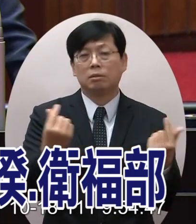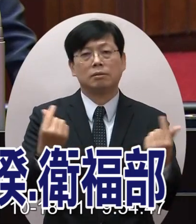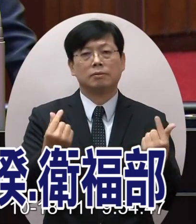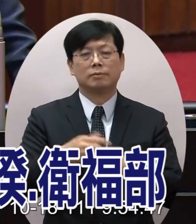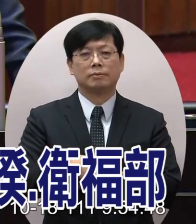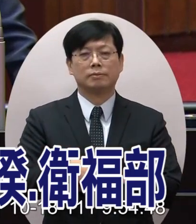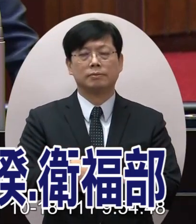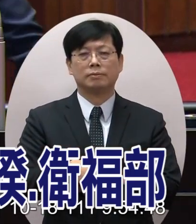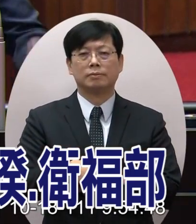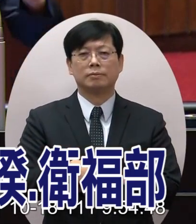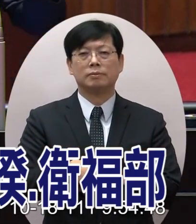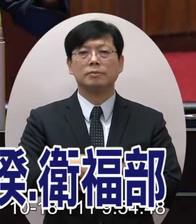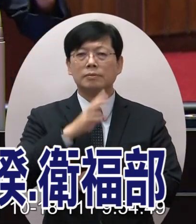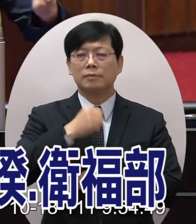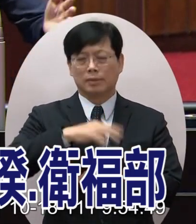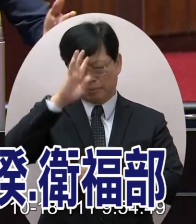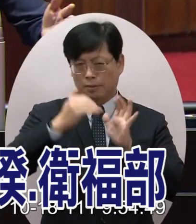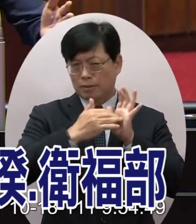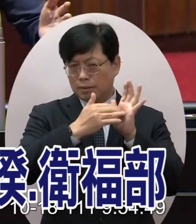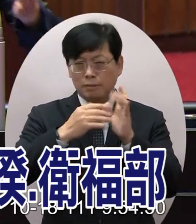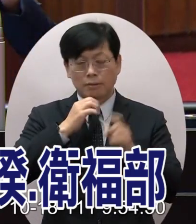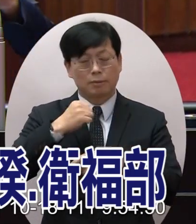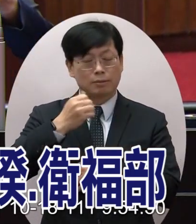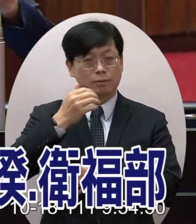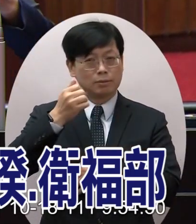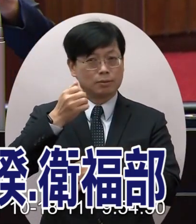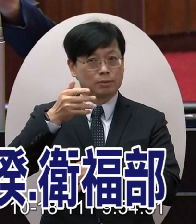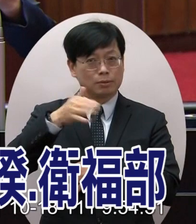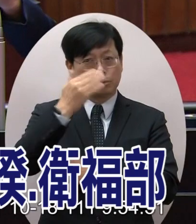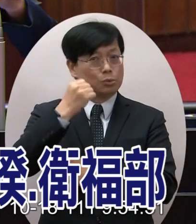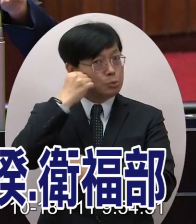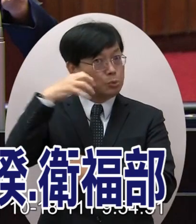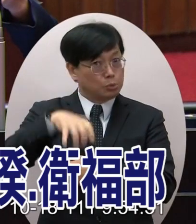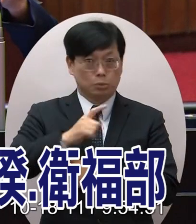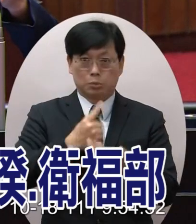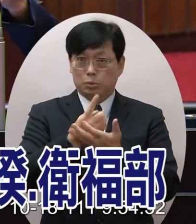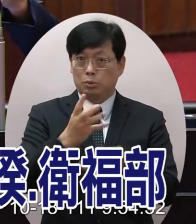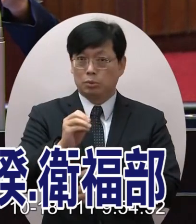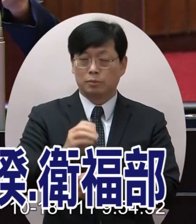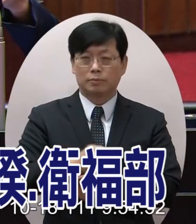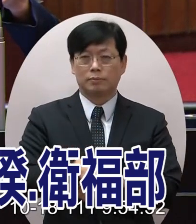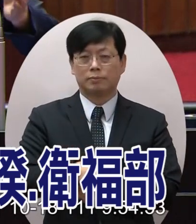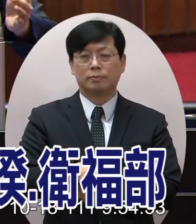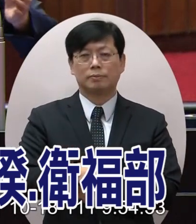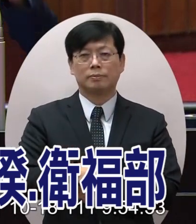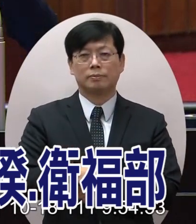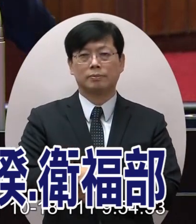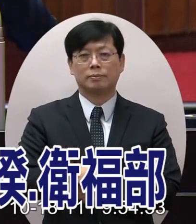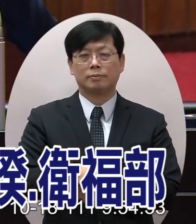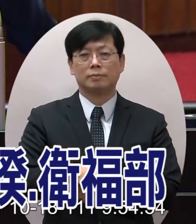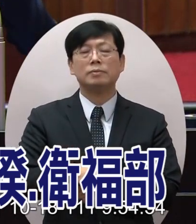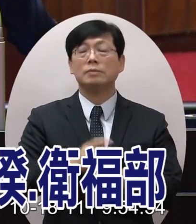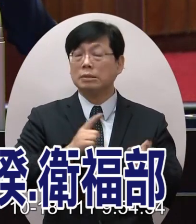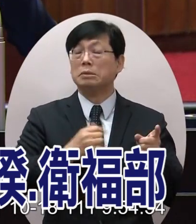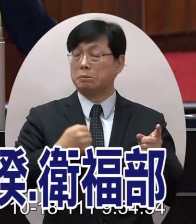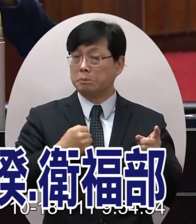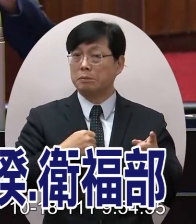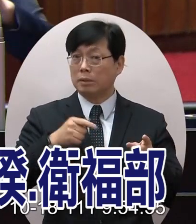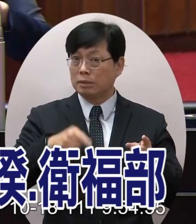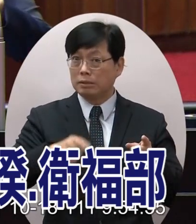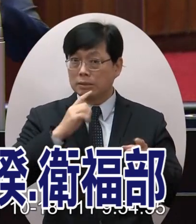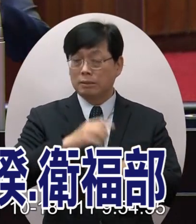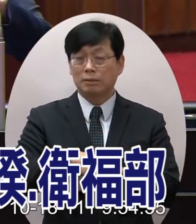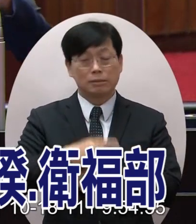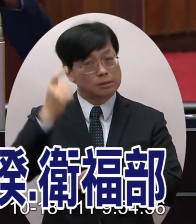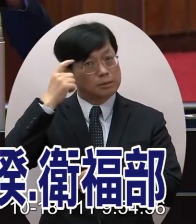说像什么防疫旅馆的这政策，你有亲自参与吗？还是没有？ 我要主持防疫会议，都会报告。 那你知道这个